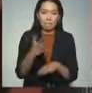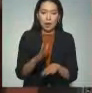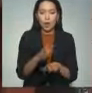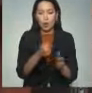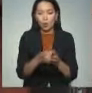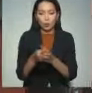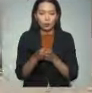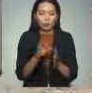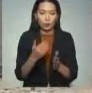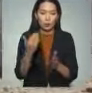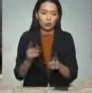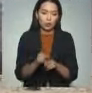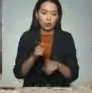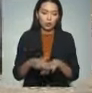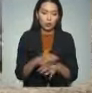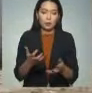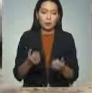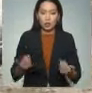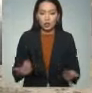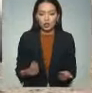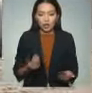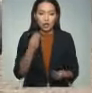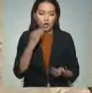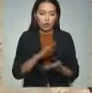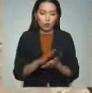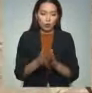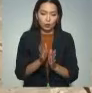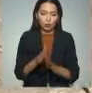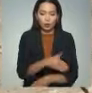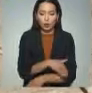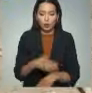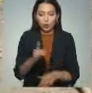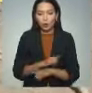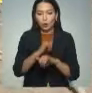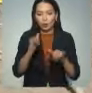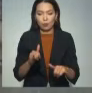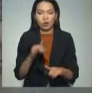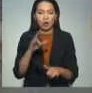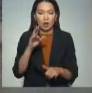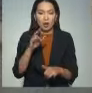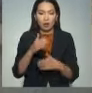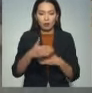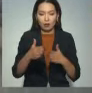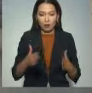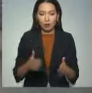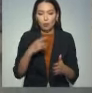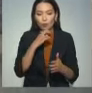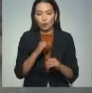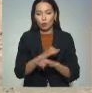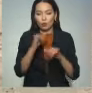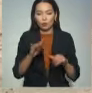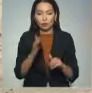их словам, только так жители получат качественные услуги. Кроме этого, на улицах увеличится количество мусорных баков. Отмечу, что